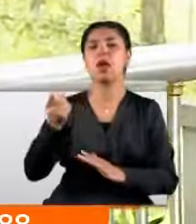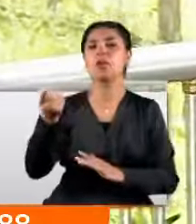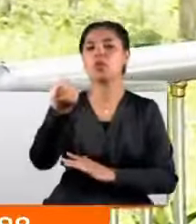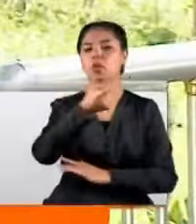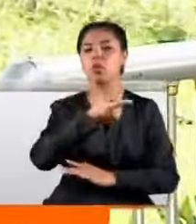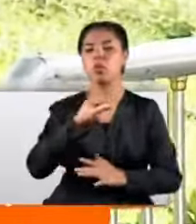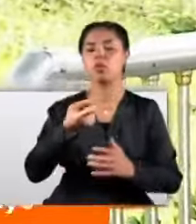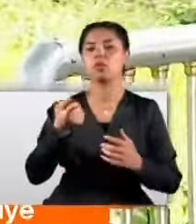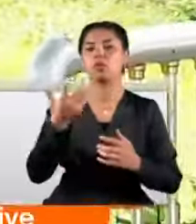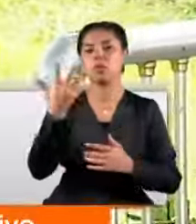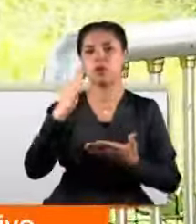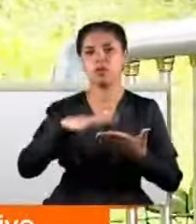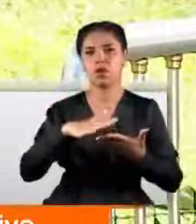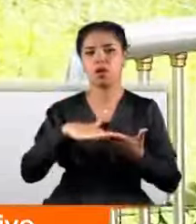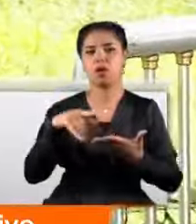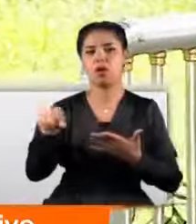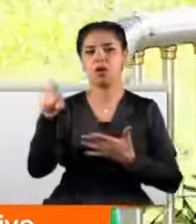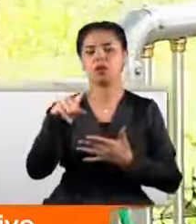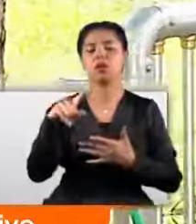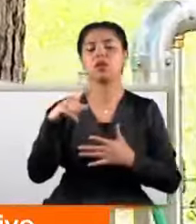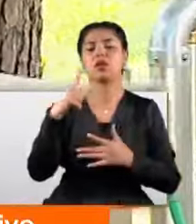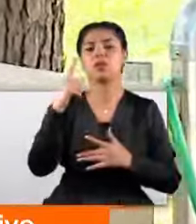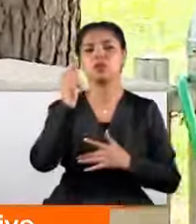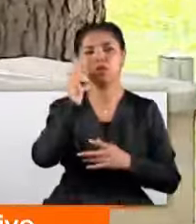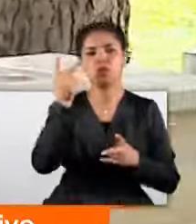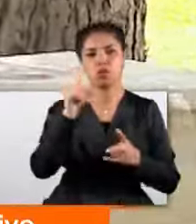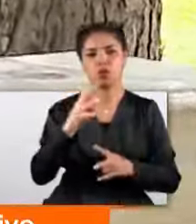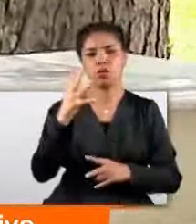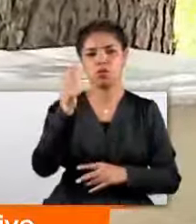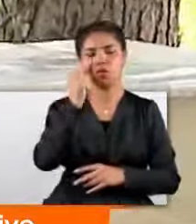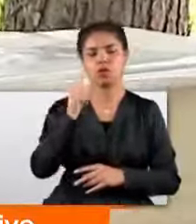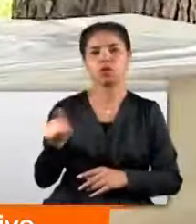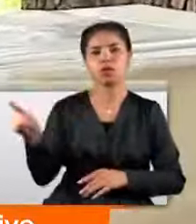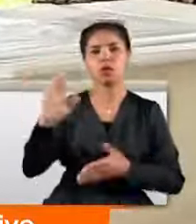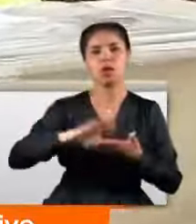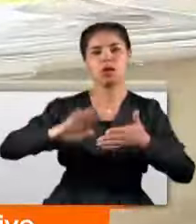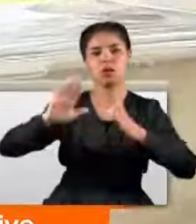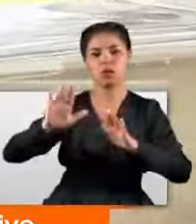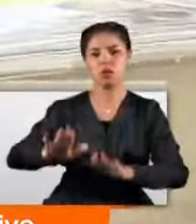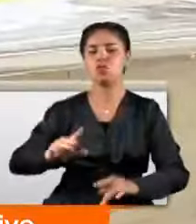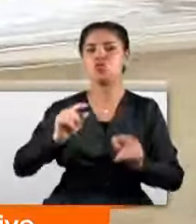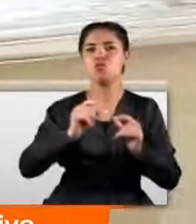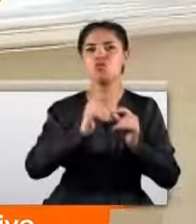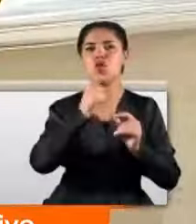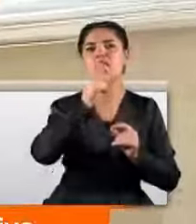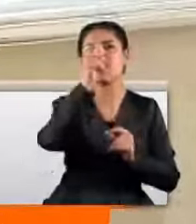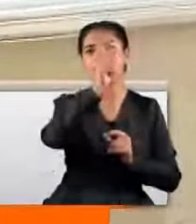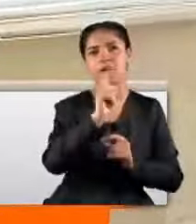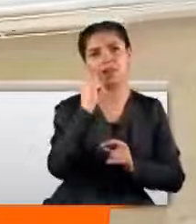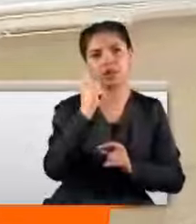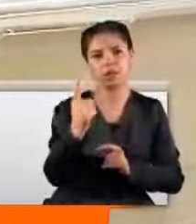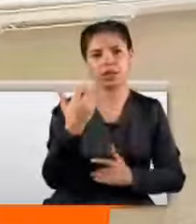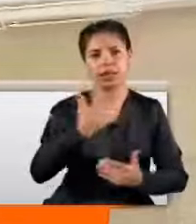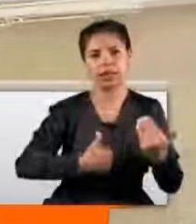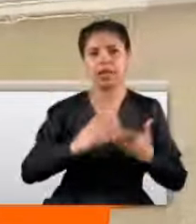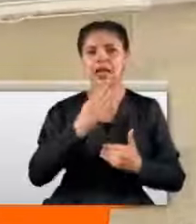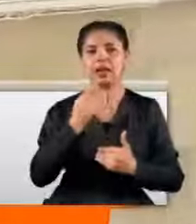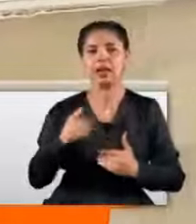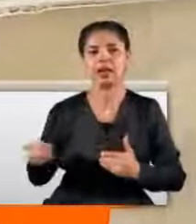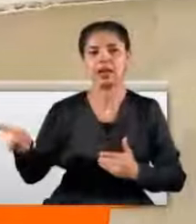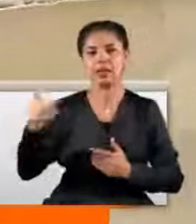o feci kazadan geri onlar 4 kişi kaldılar. Şimdi de karşı taraf yani Bülent Cihan Timur iddiaya göre yaralı olan